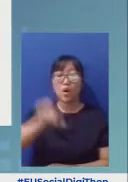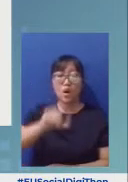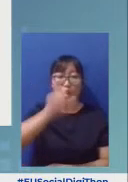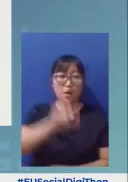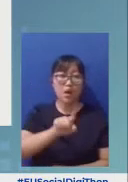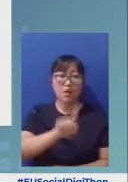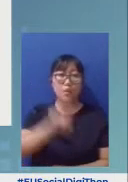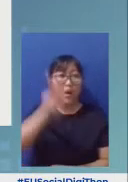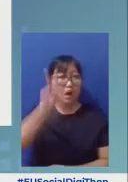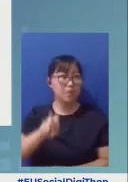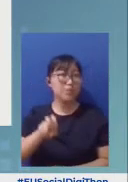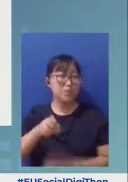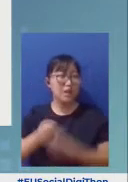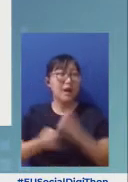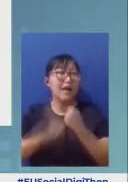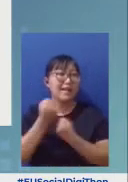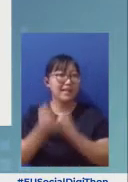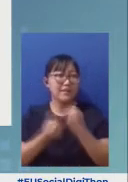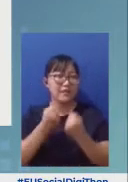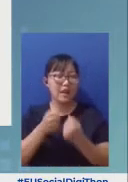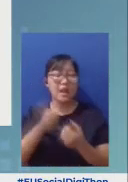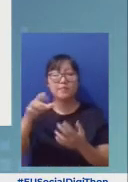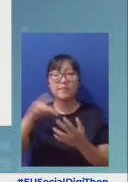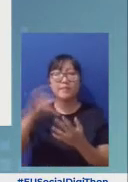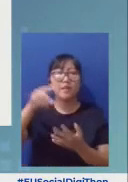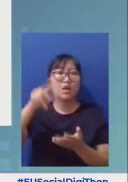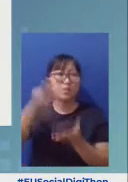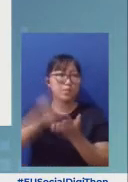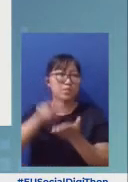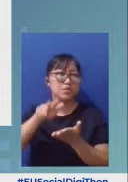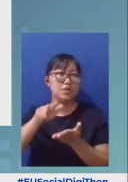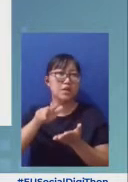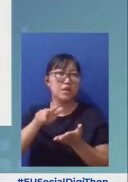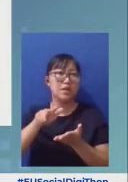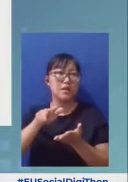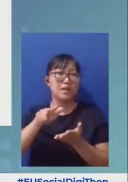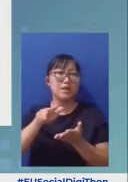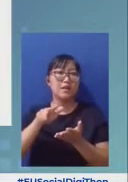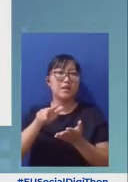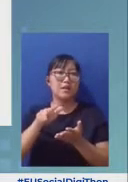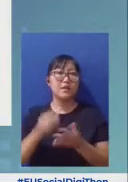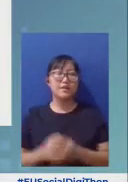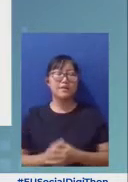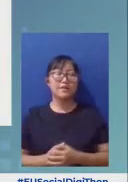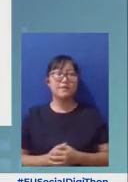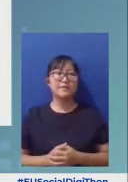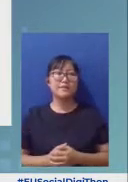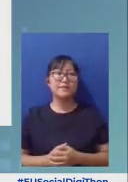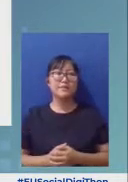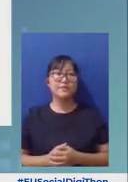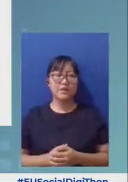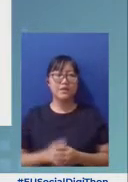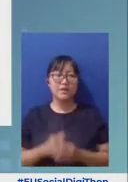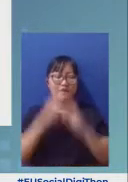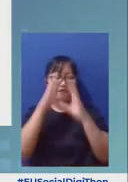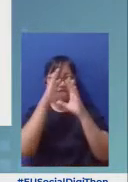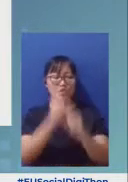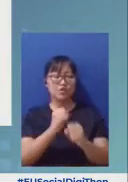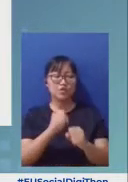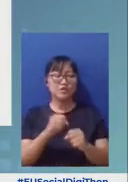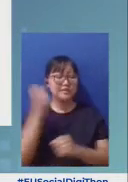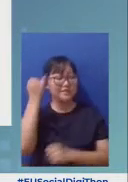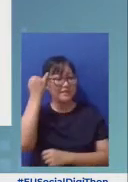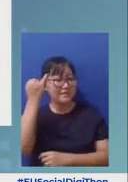serta dalam pengambilan keputusan. Jadi fokus dari inisiatif itu nanti berpihak